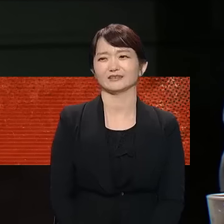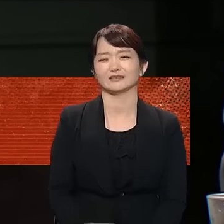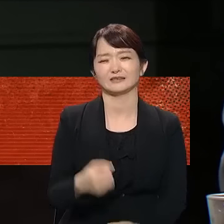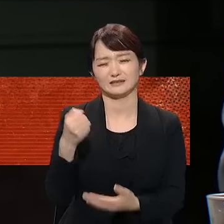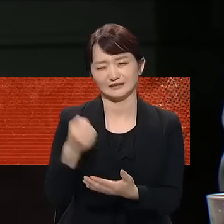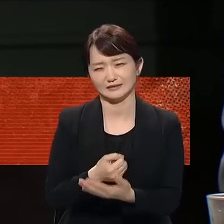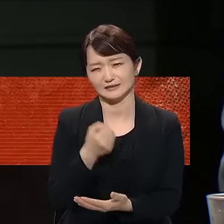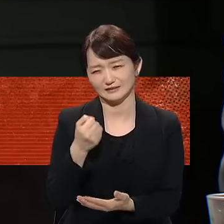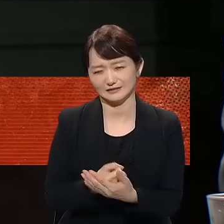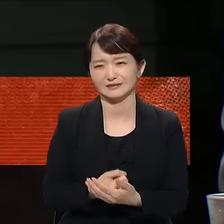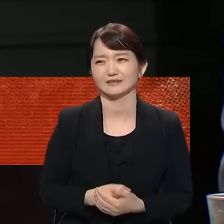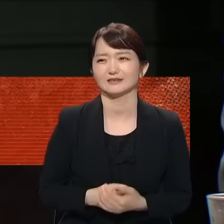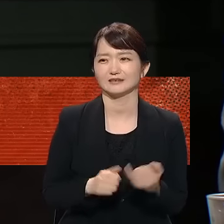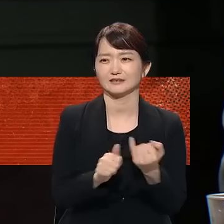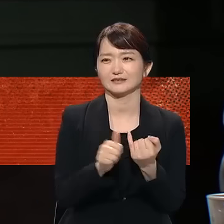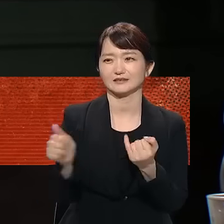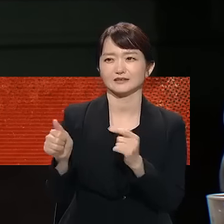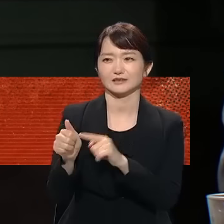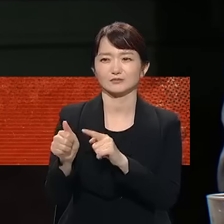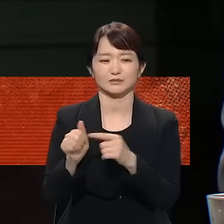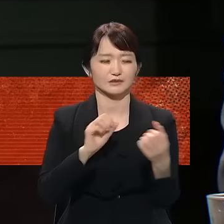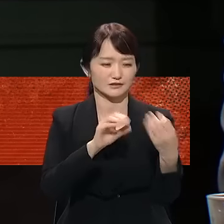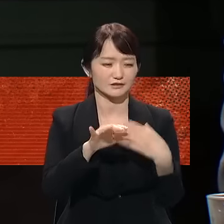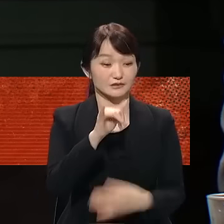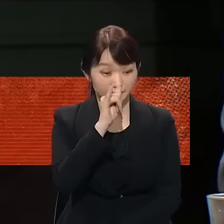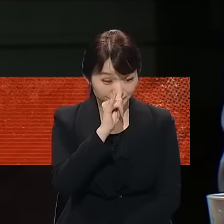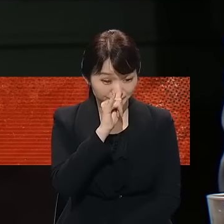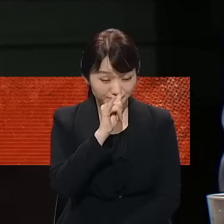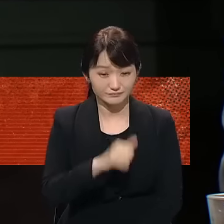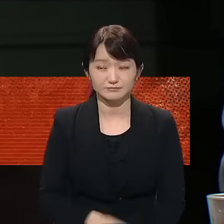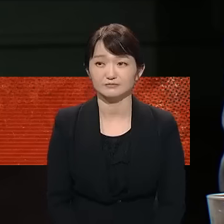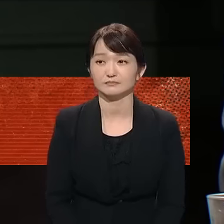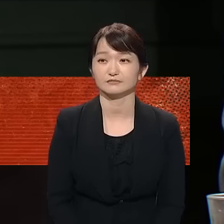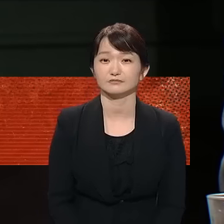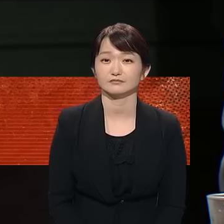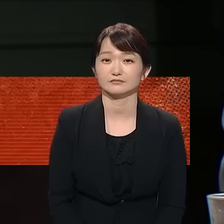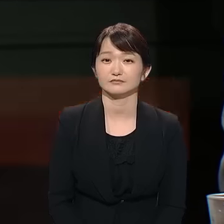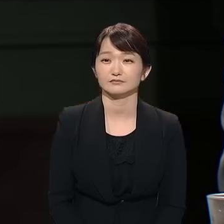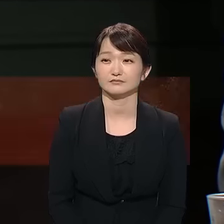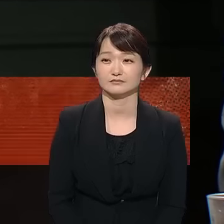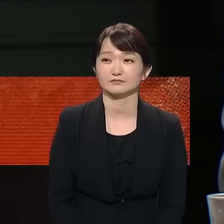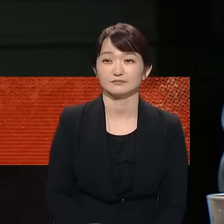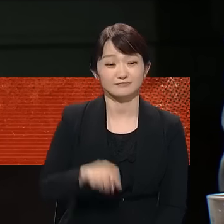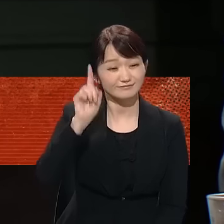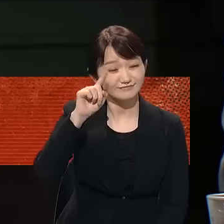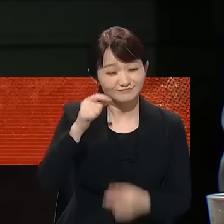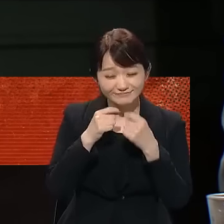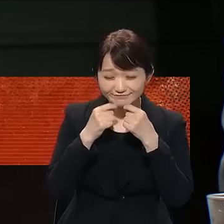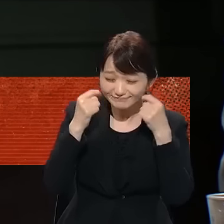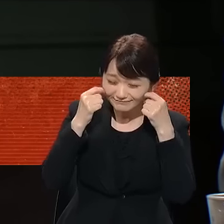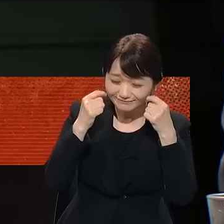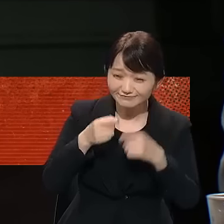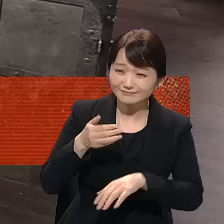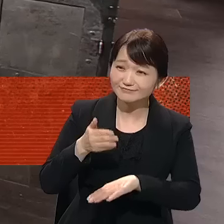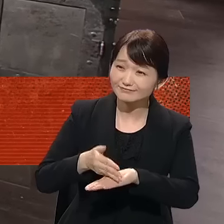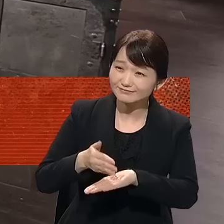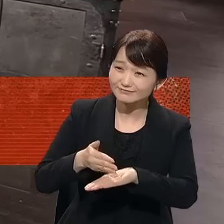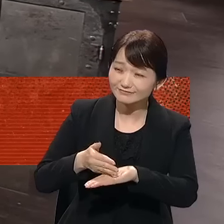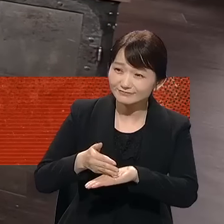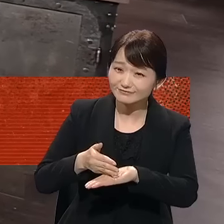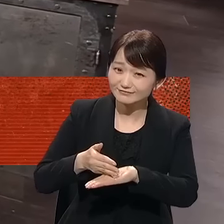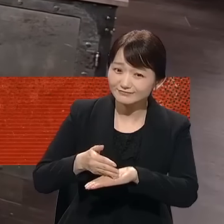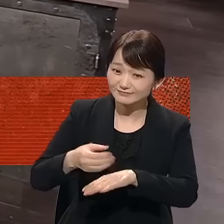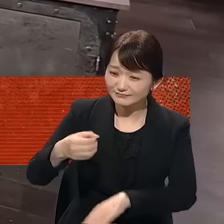안타깝게도 남편은 있다라고 이야기를 했습니다 어떻게 얘기를 했냐면요 매일 생글생글 웃으면서 고맙다고 이야기를 하는데 좀